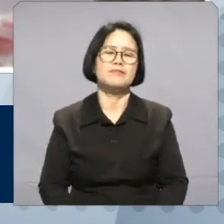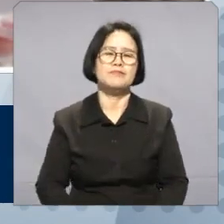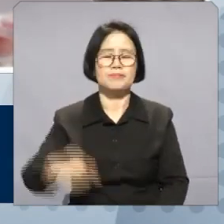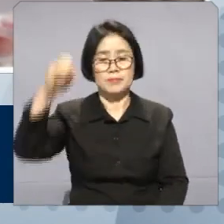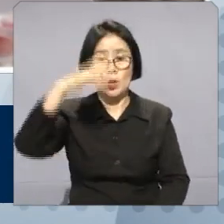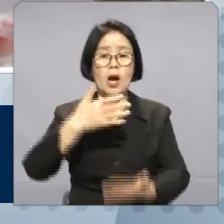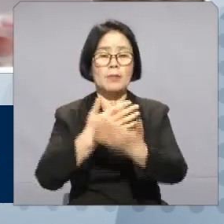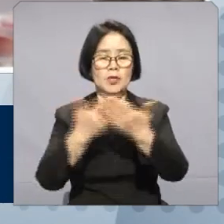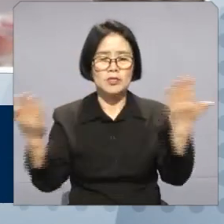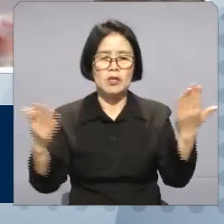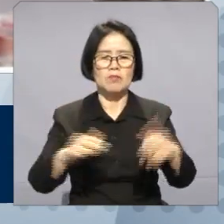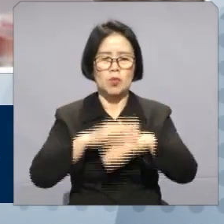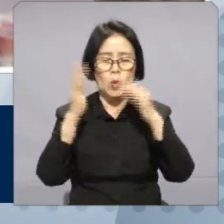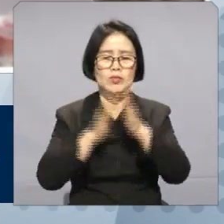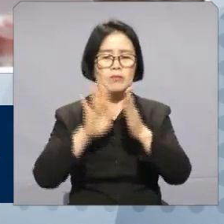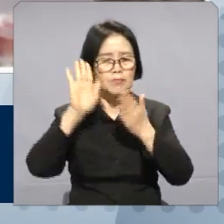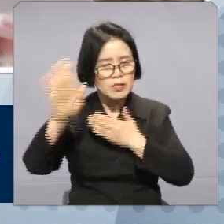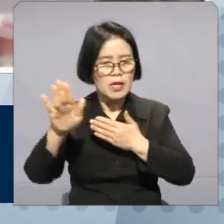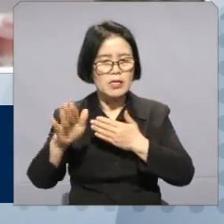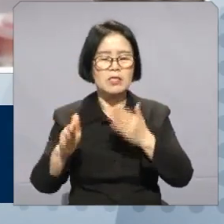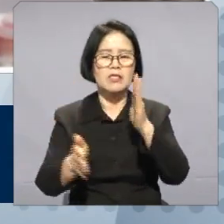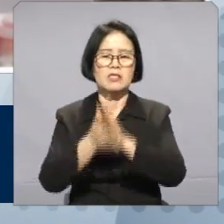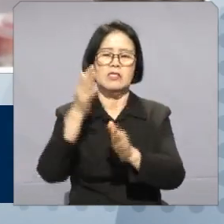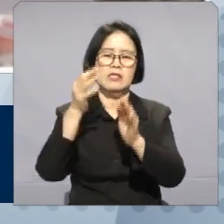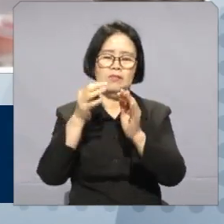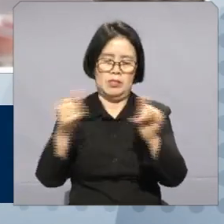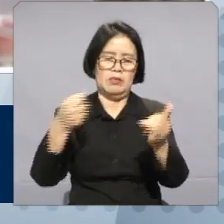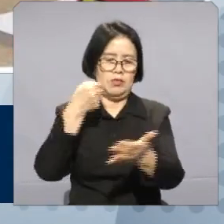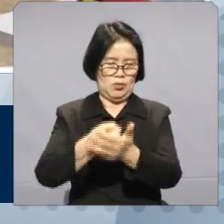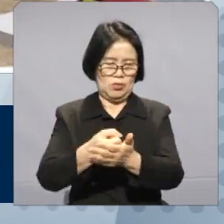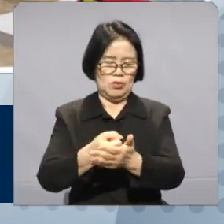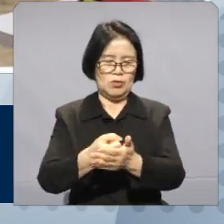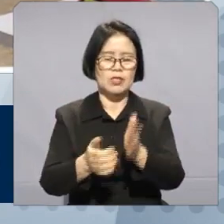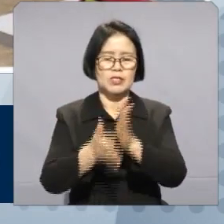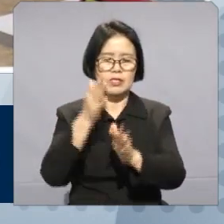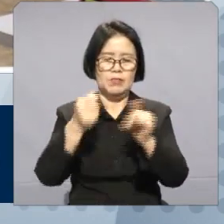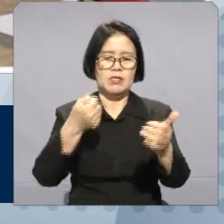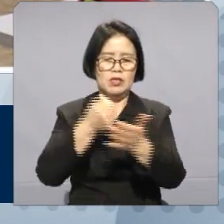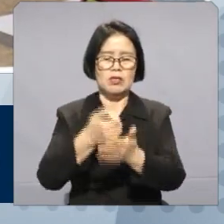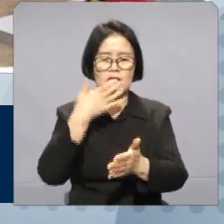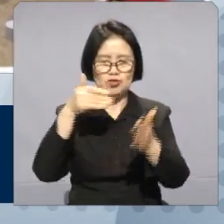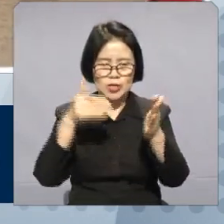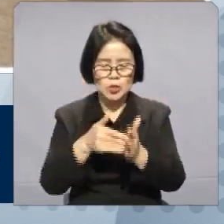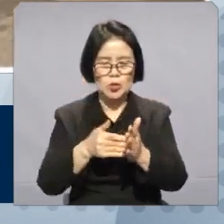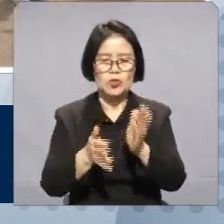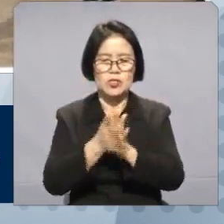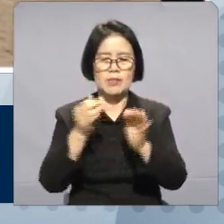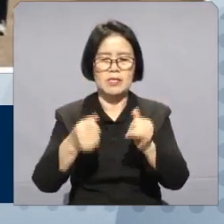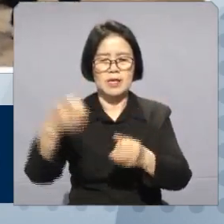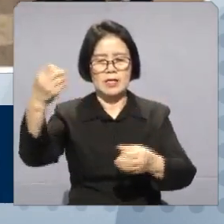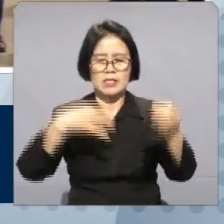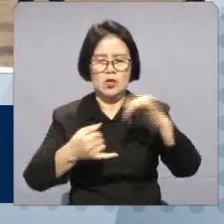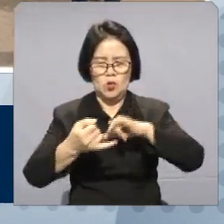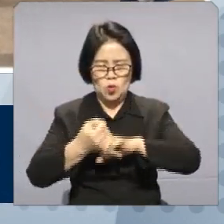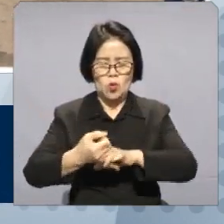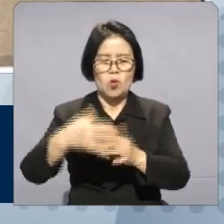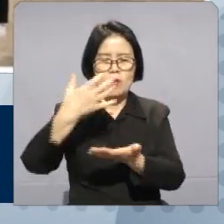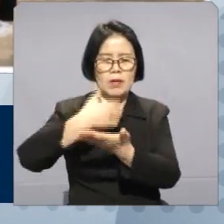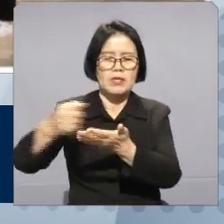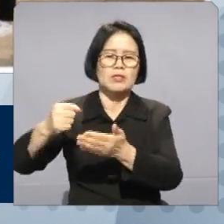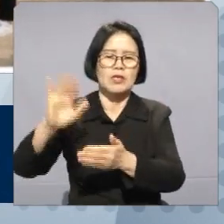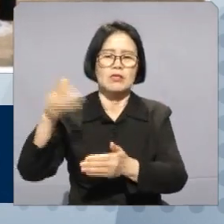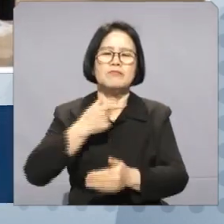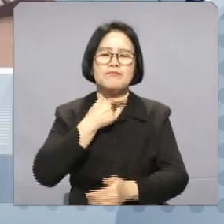광명시에 모든 미래는 광명 시민이 결정하는 겁니다 광명시민이 결정할 수 있도록 우리 시민들의 의견을 꼭 반영되길